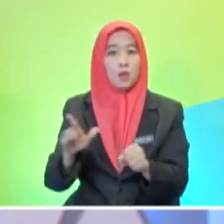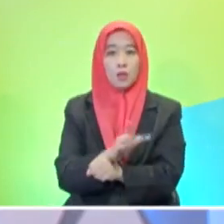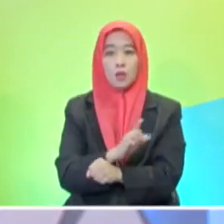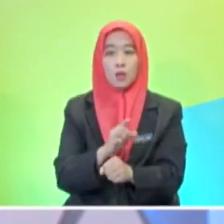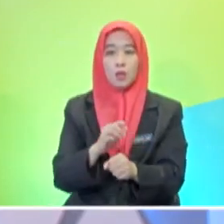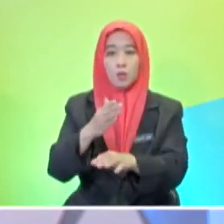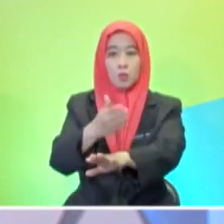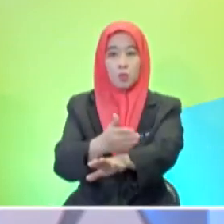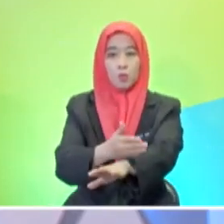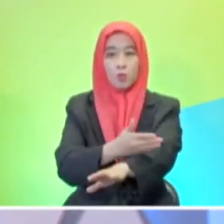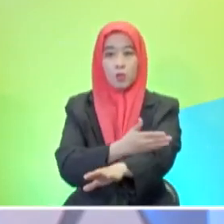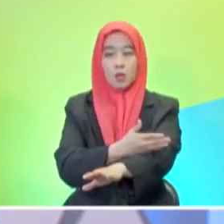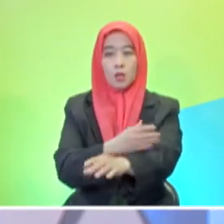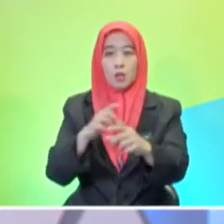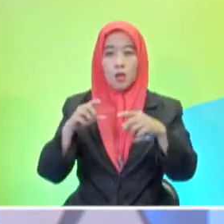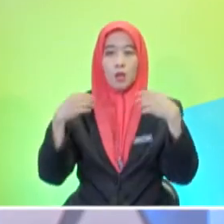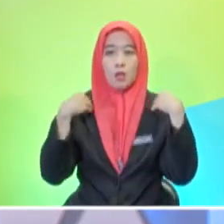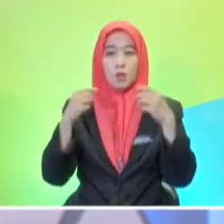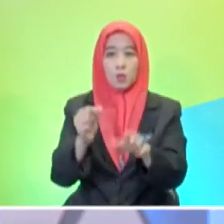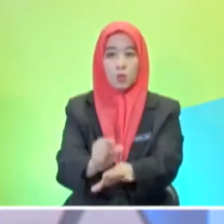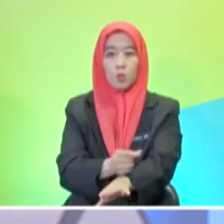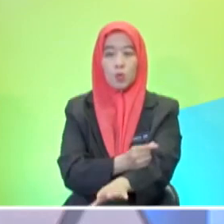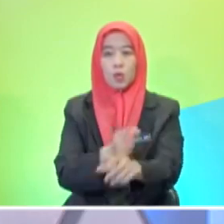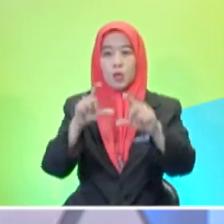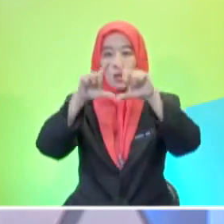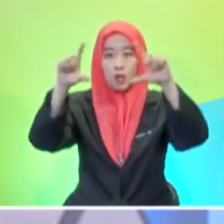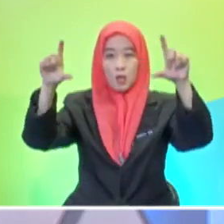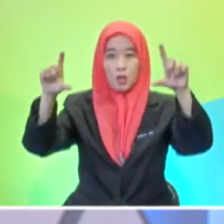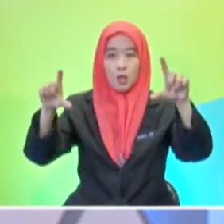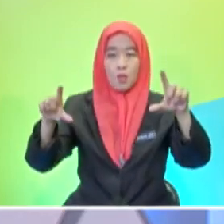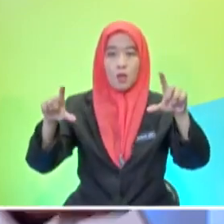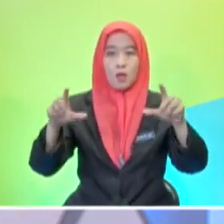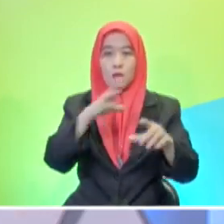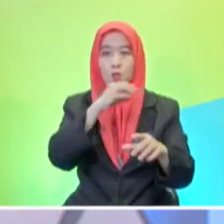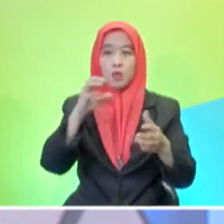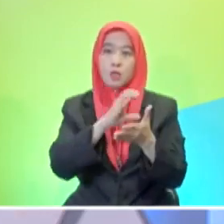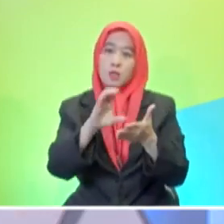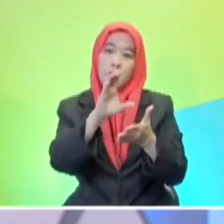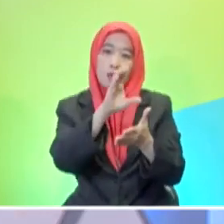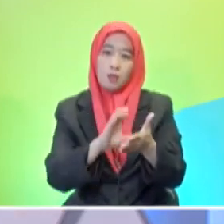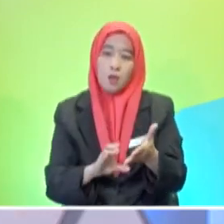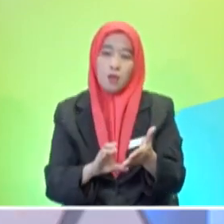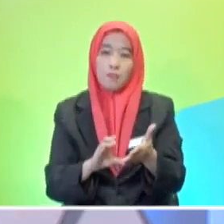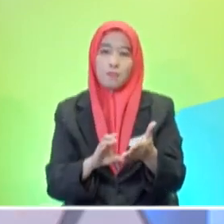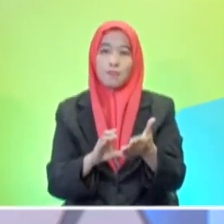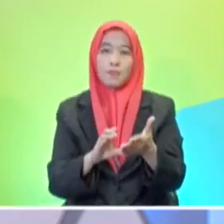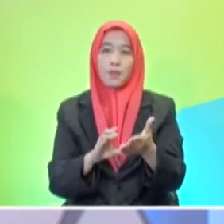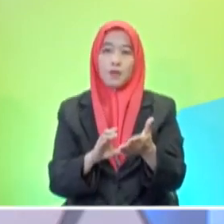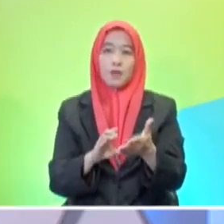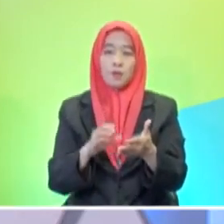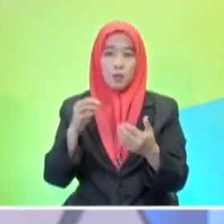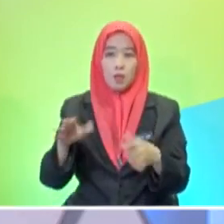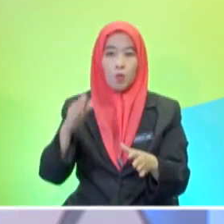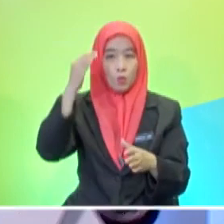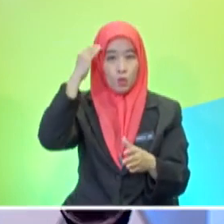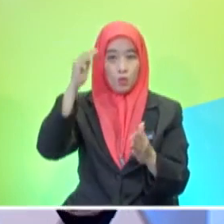dengan menggunakan kad gambar dan carta alif. Betul. Kemudian Syafika dah tahu dah apa itu keperluan asas melalui penyiasatan yang